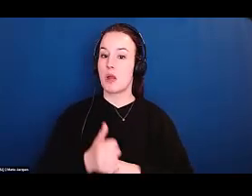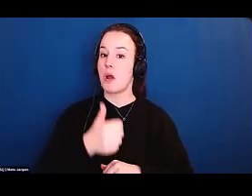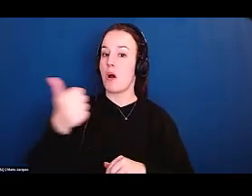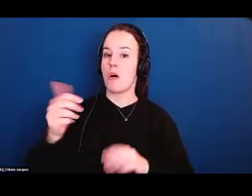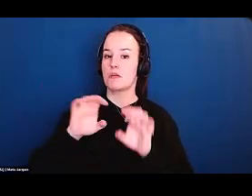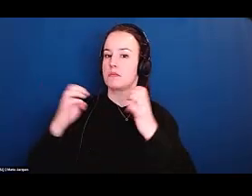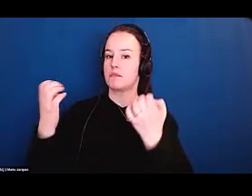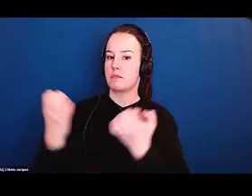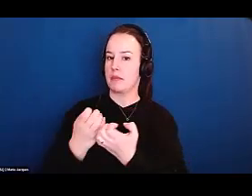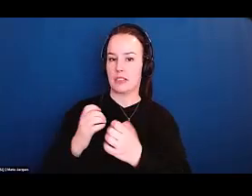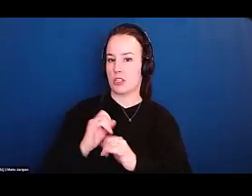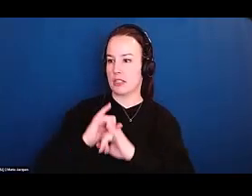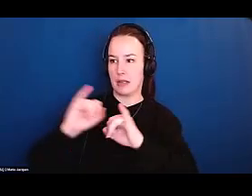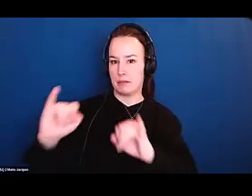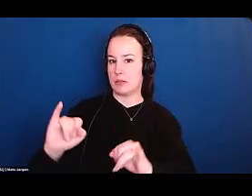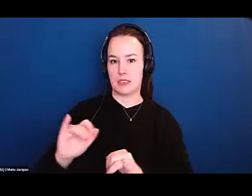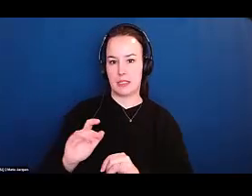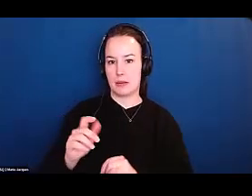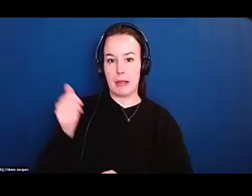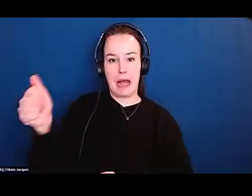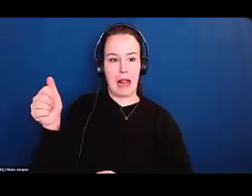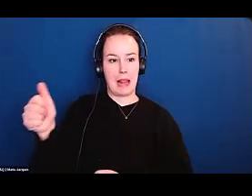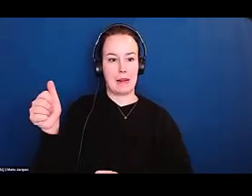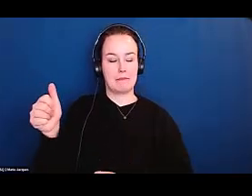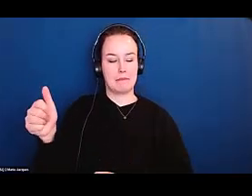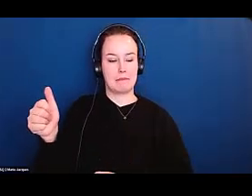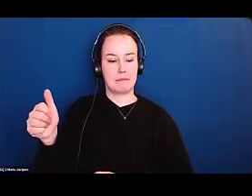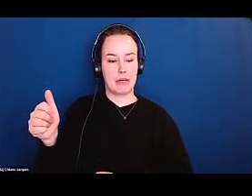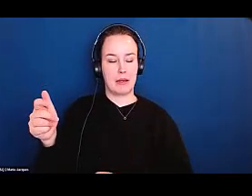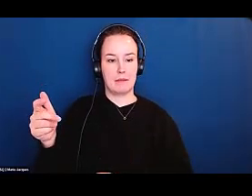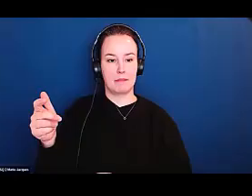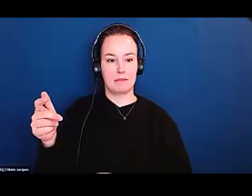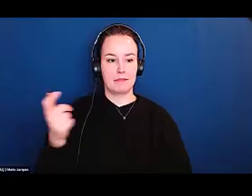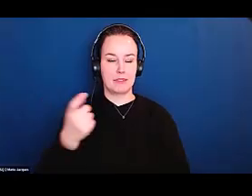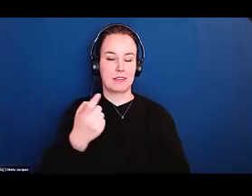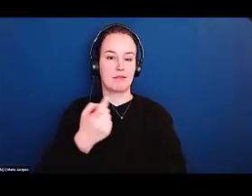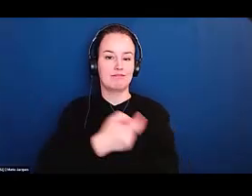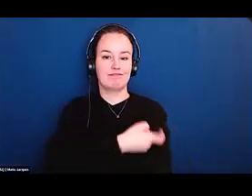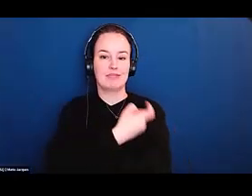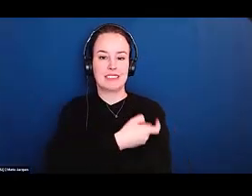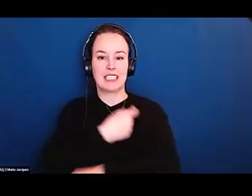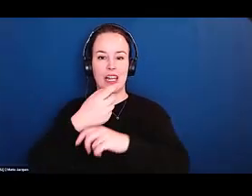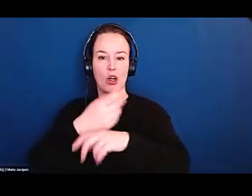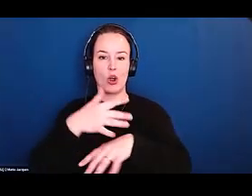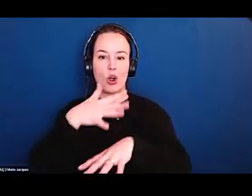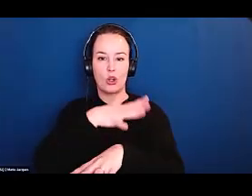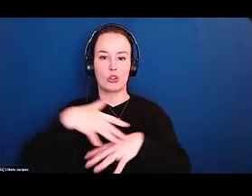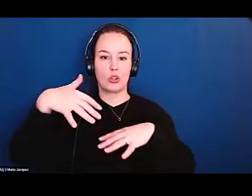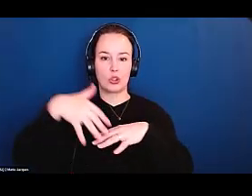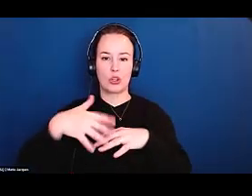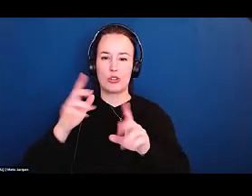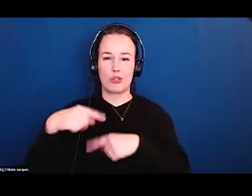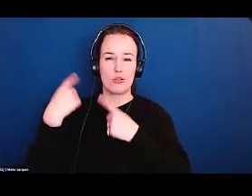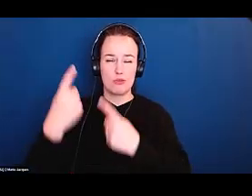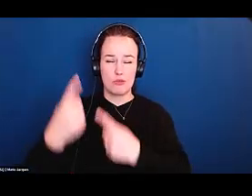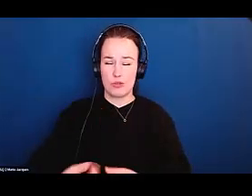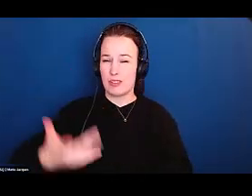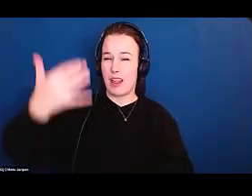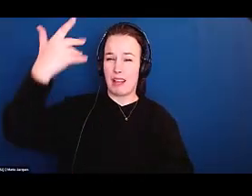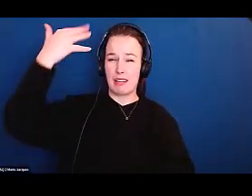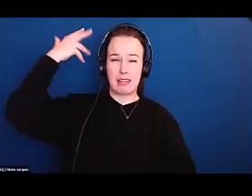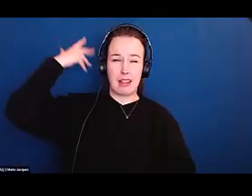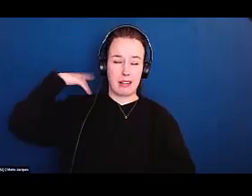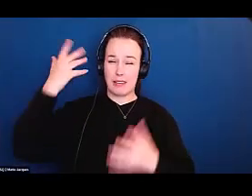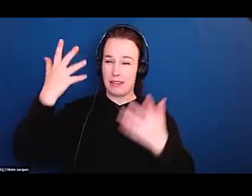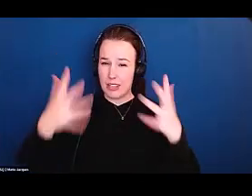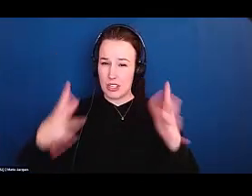notre équipe aurait pu réussir cela. Les personnes autochtones s'occupent des soins palliatifs depuis des siècles,